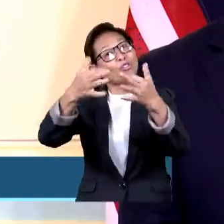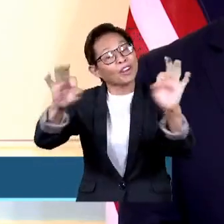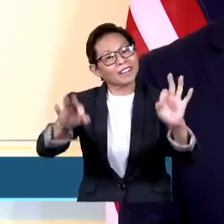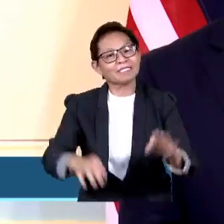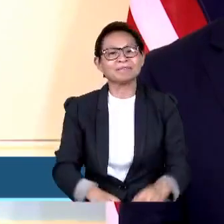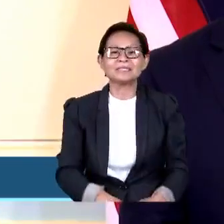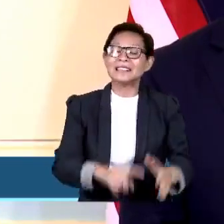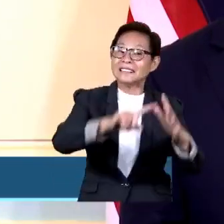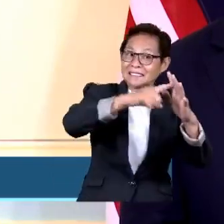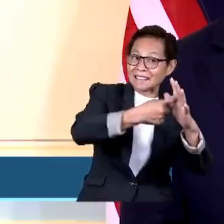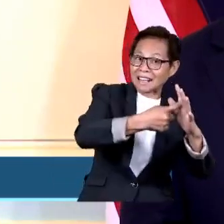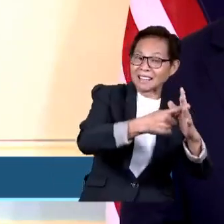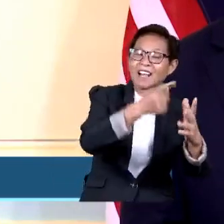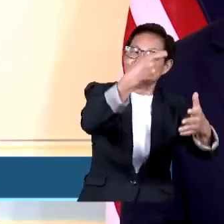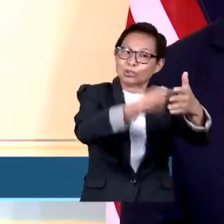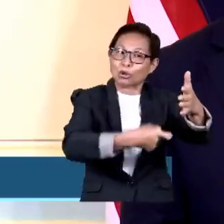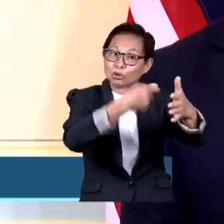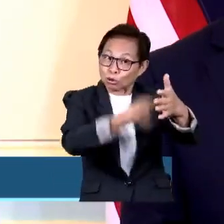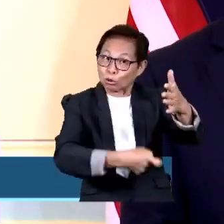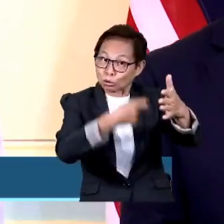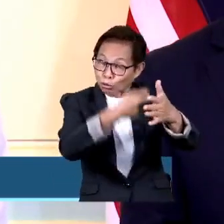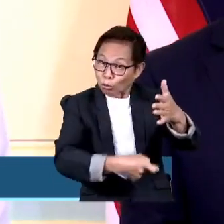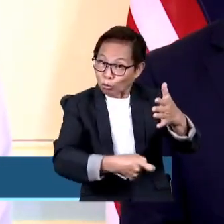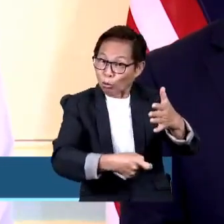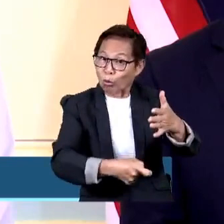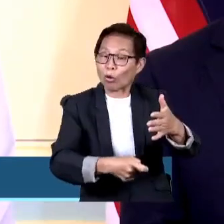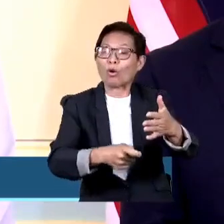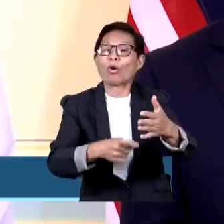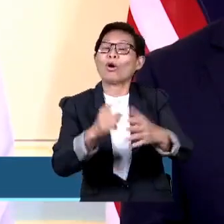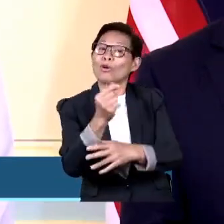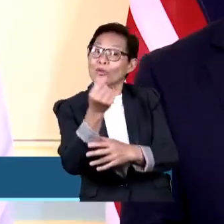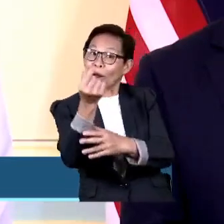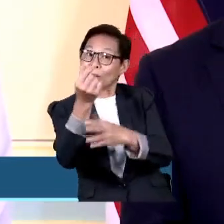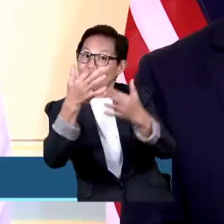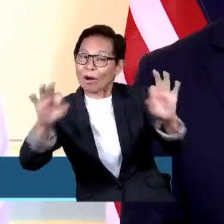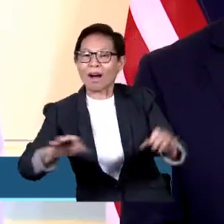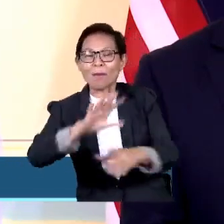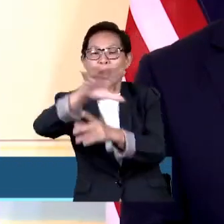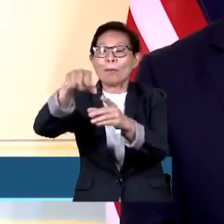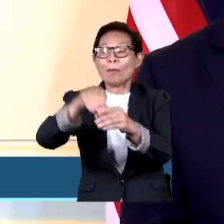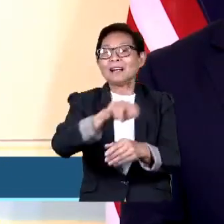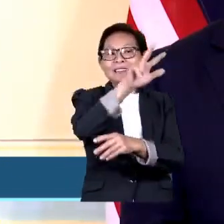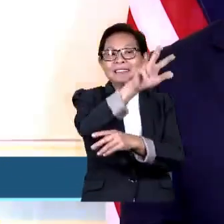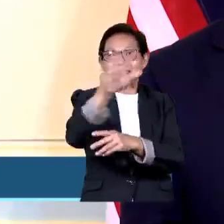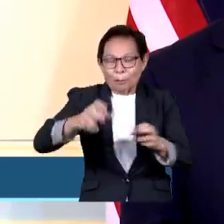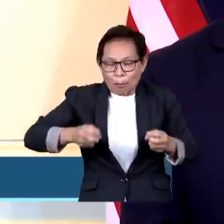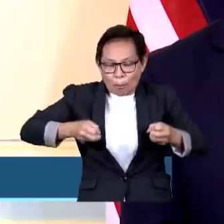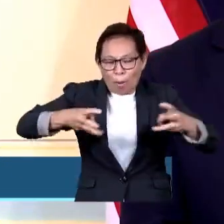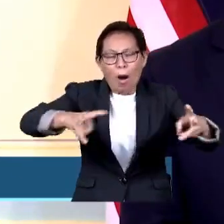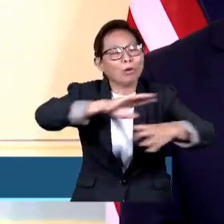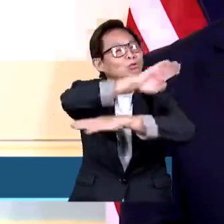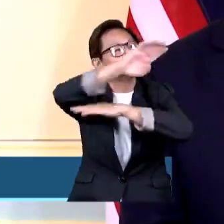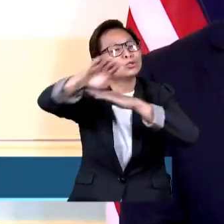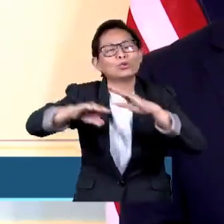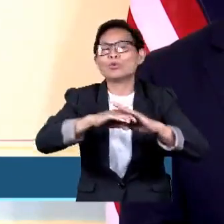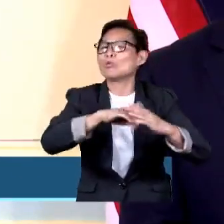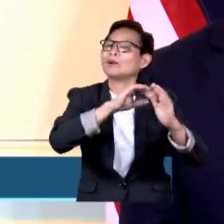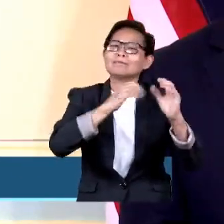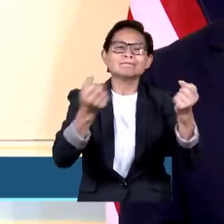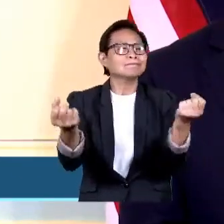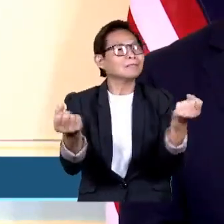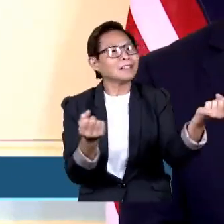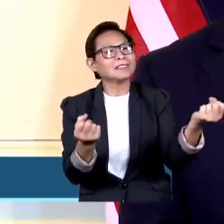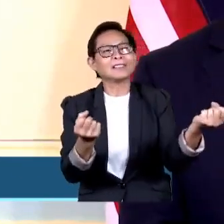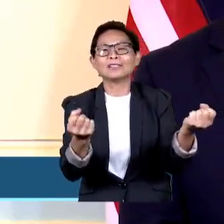Pelaksanaan tol rahmah percuma akan melibatkan 33 lebuh raya bagi semua kelas